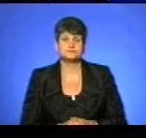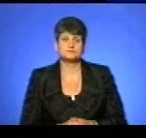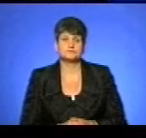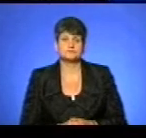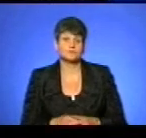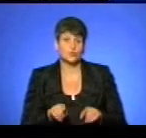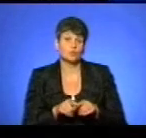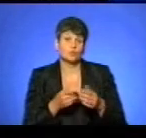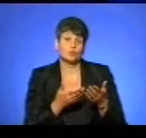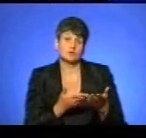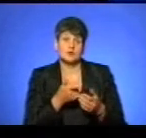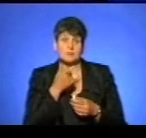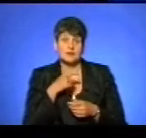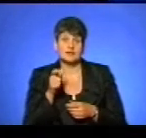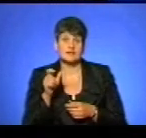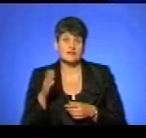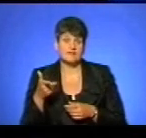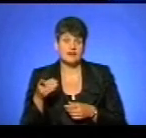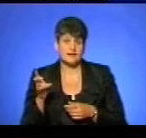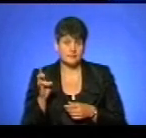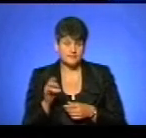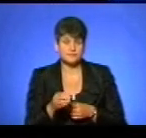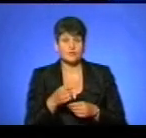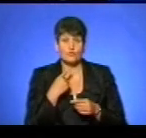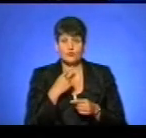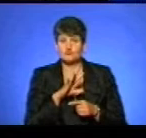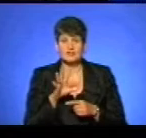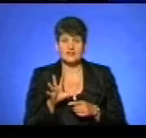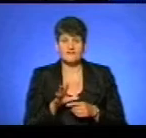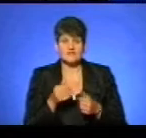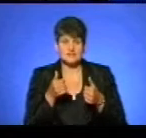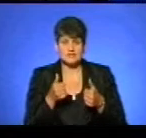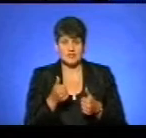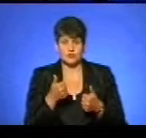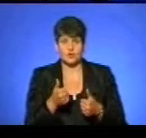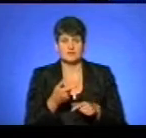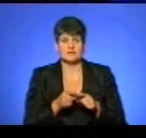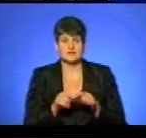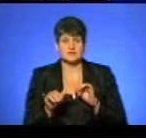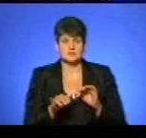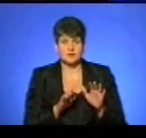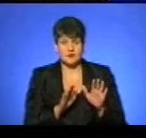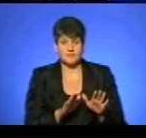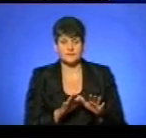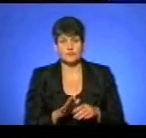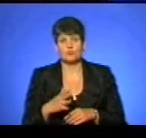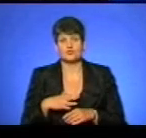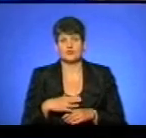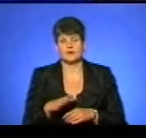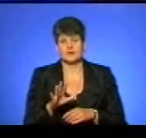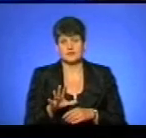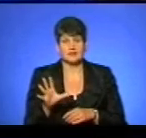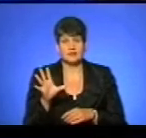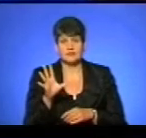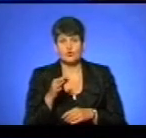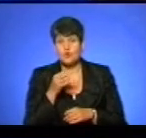Ну, от пан Євген Дуфанець каже, що не все так вже аж добре і гладко в цій справі. Ну, чекайте, завжди люба